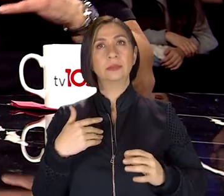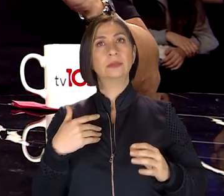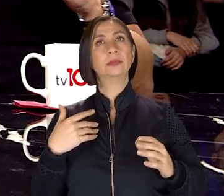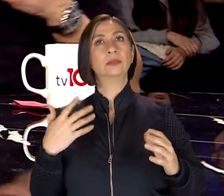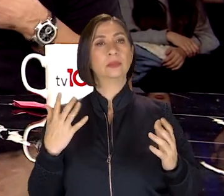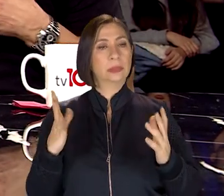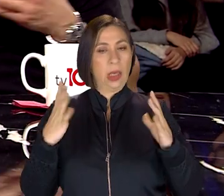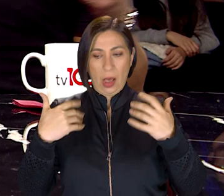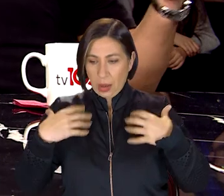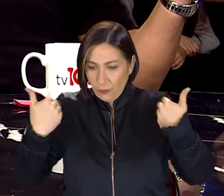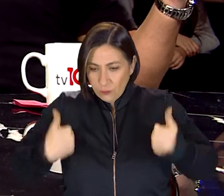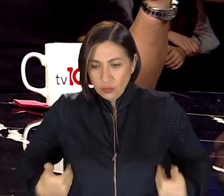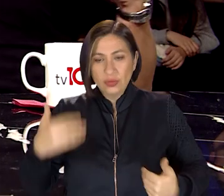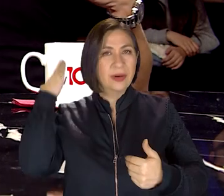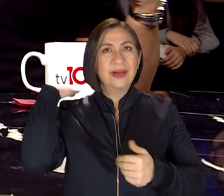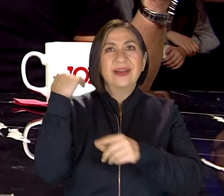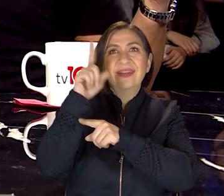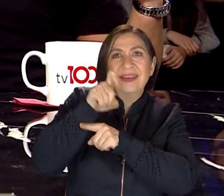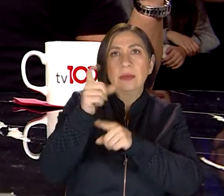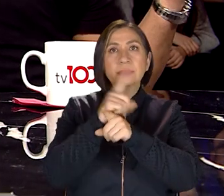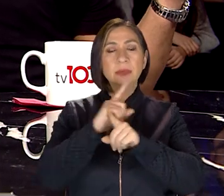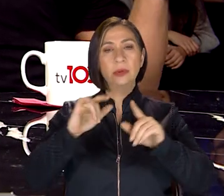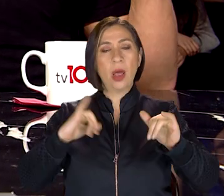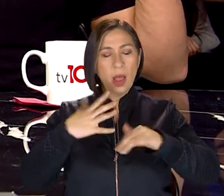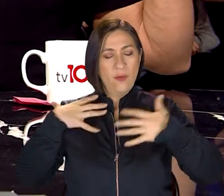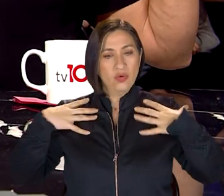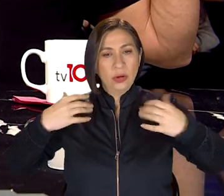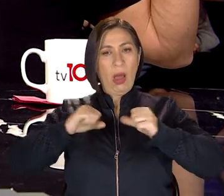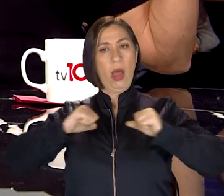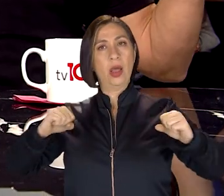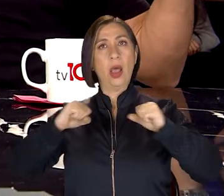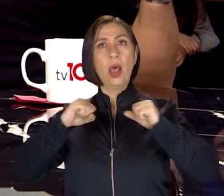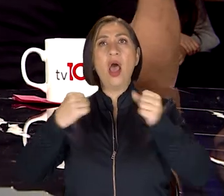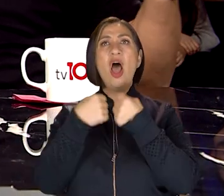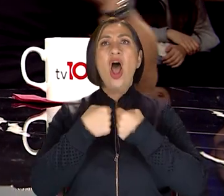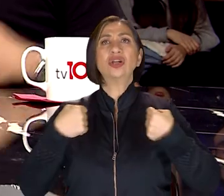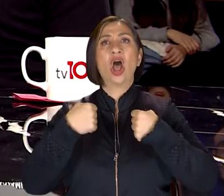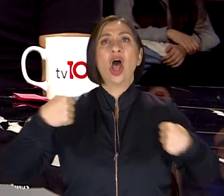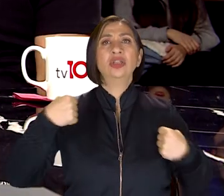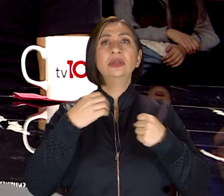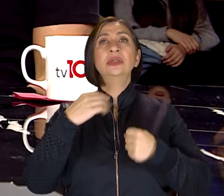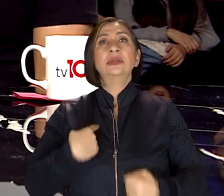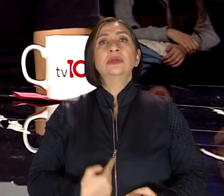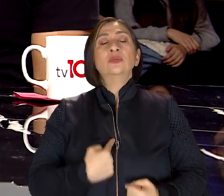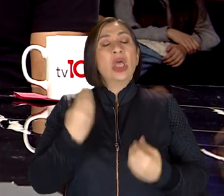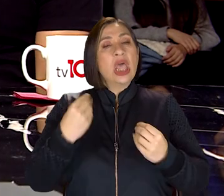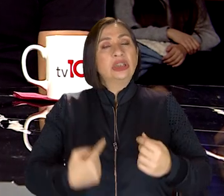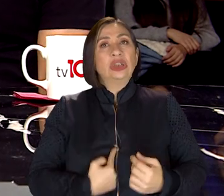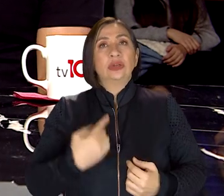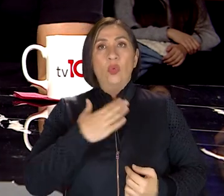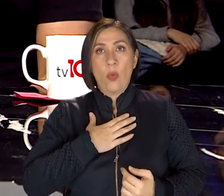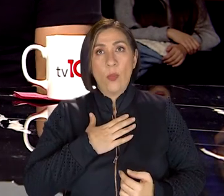değişiyor. Hı. Bütün kendimi çok açılmış hissediyorum. Böyle bir esnemiş hissediyorum. Çok iyi hissediyorum yani. Haftada